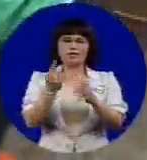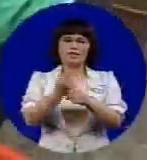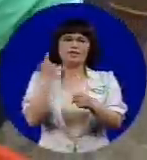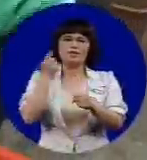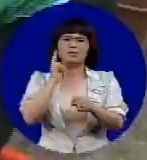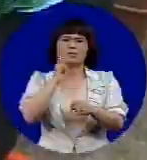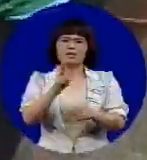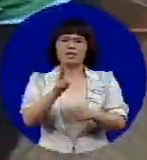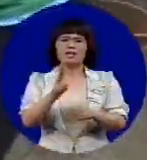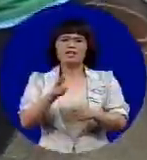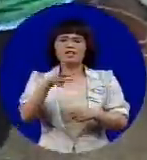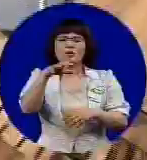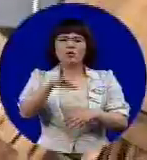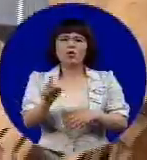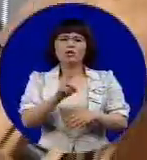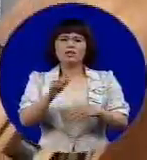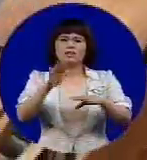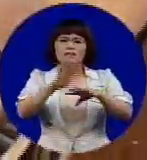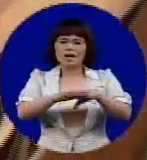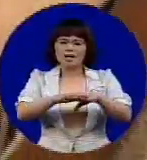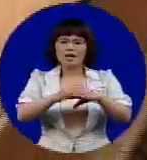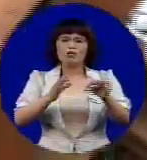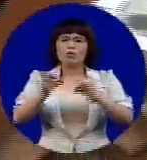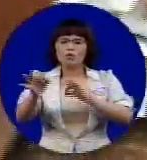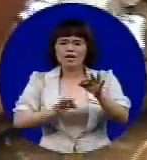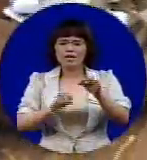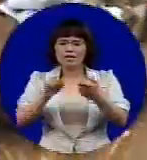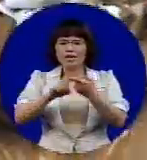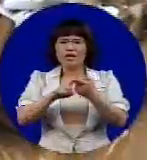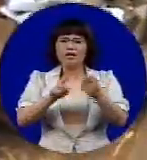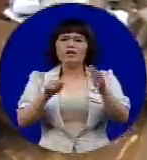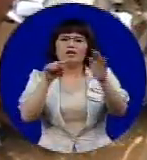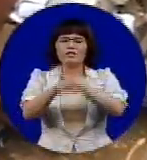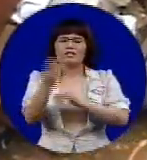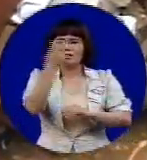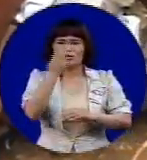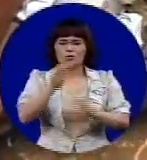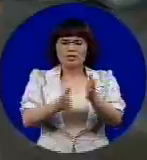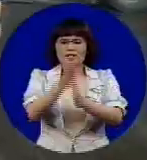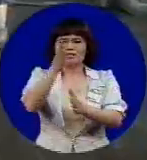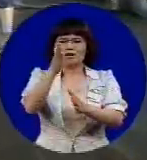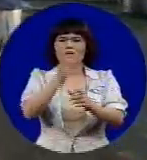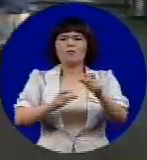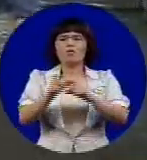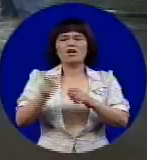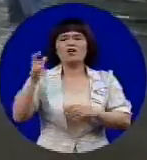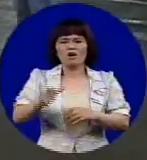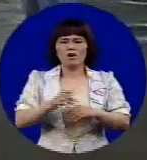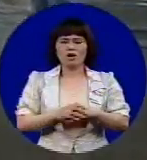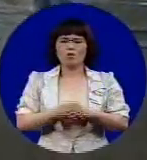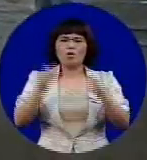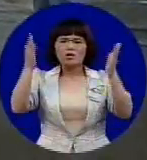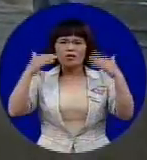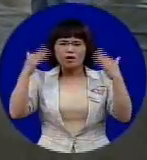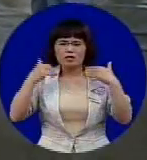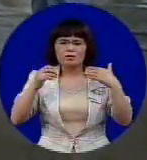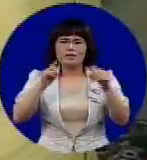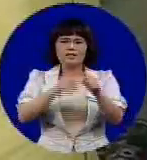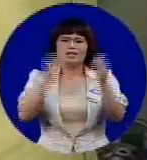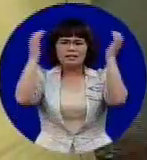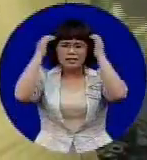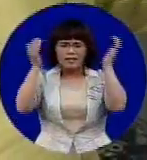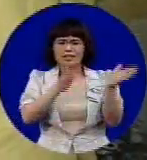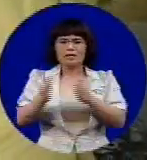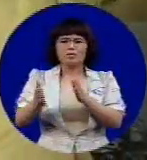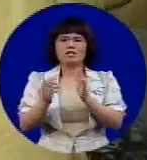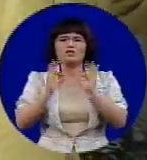주택과 지난해 피해가 컸던 상가, 농가 시설 하우스 등에 대한 현장 점검과 시설 보강을 강화하는 등 올여름